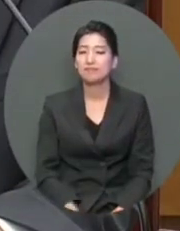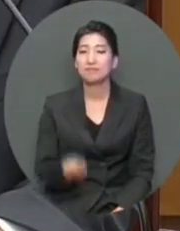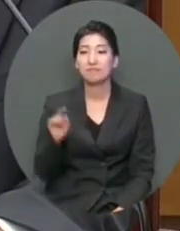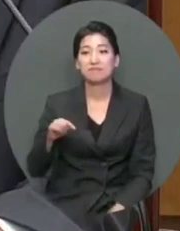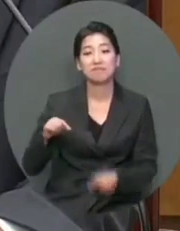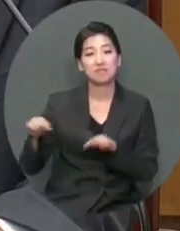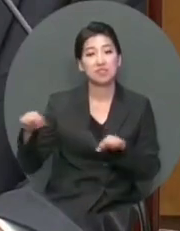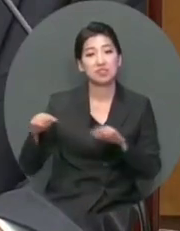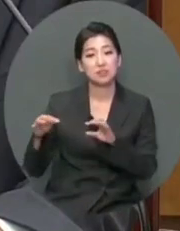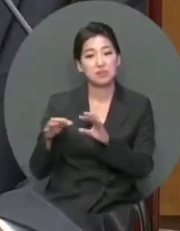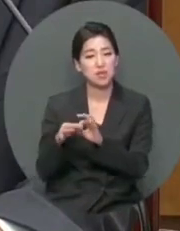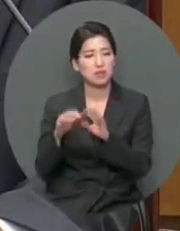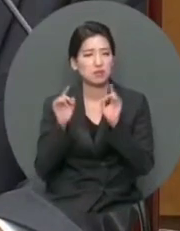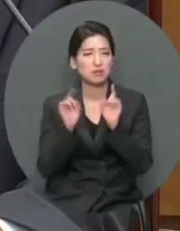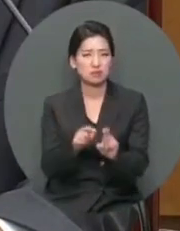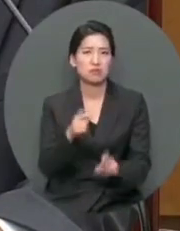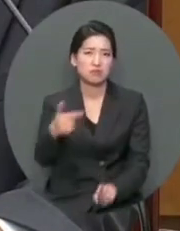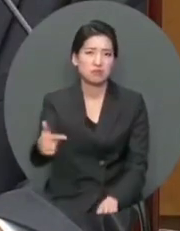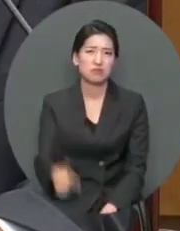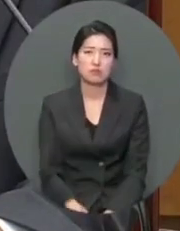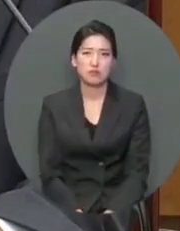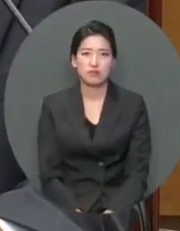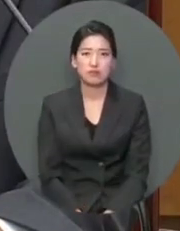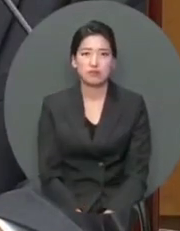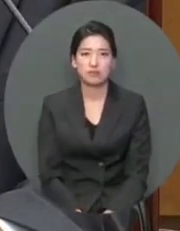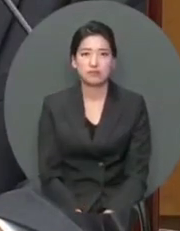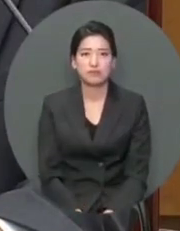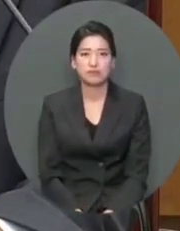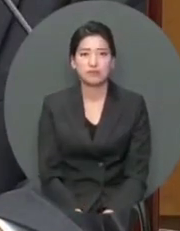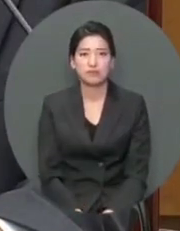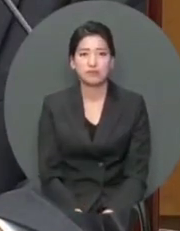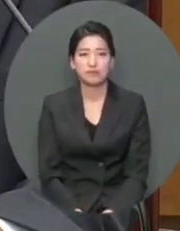생각입니다. 지난번에도 제가 말씀드린